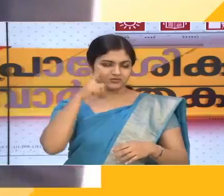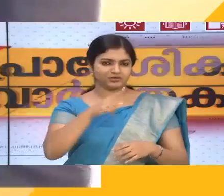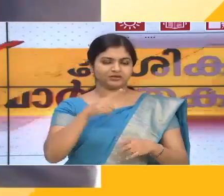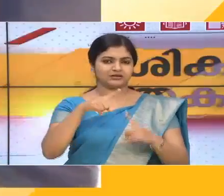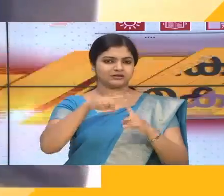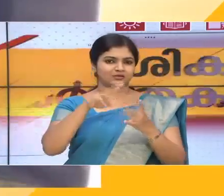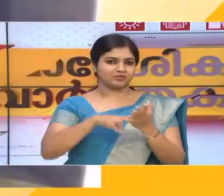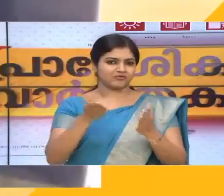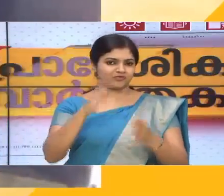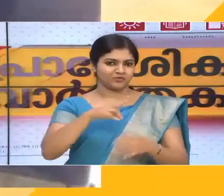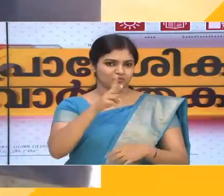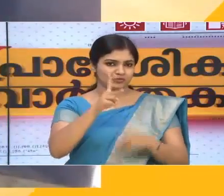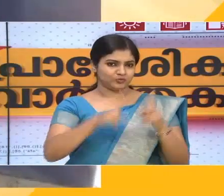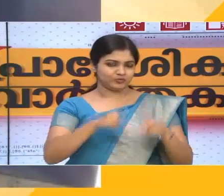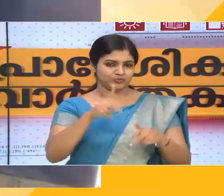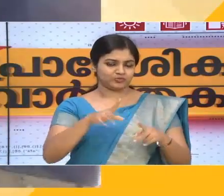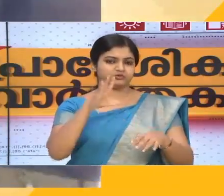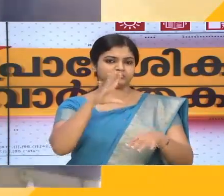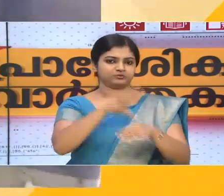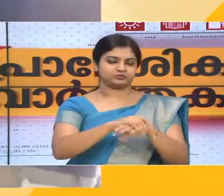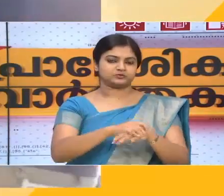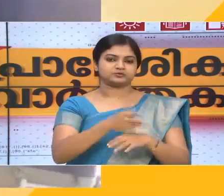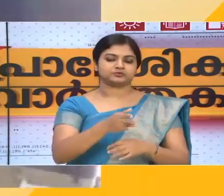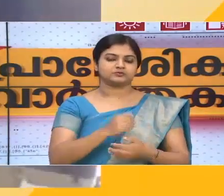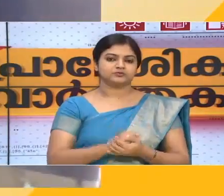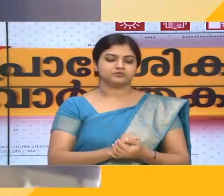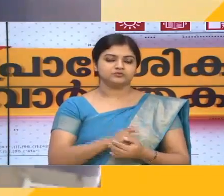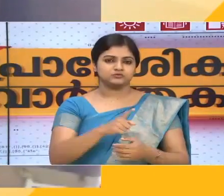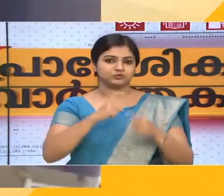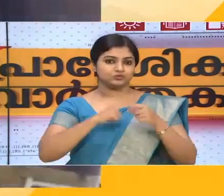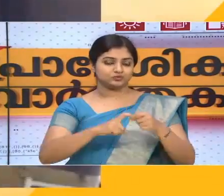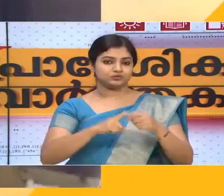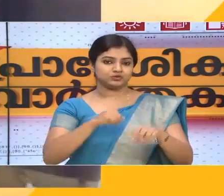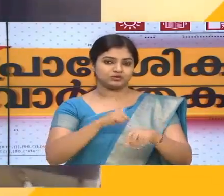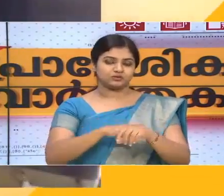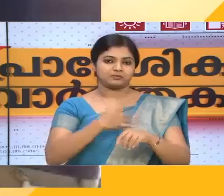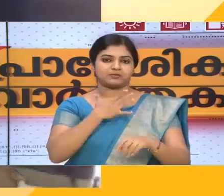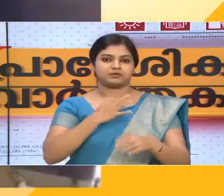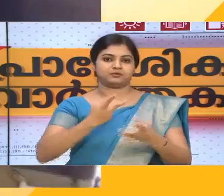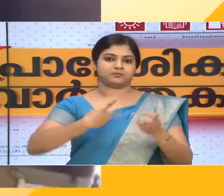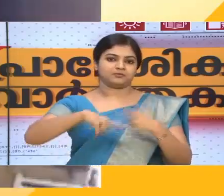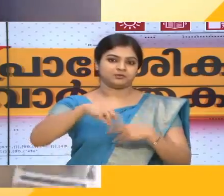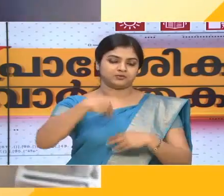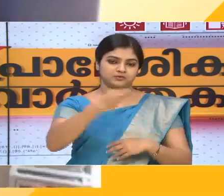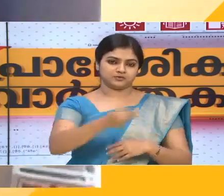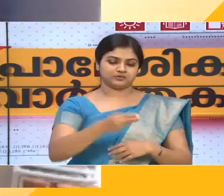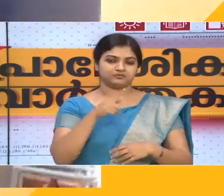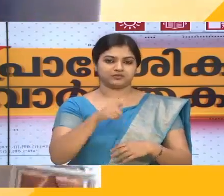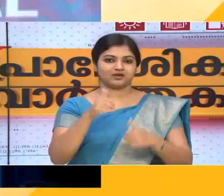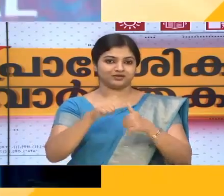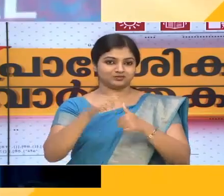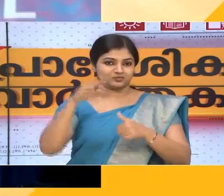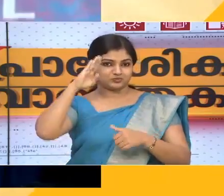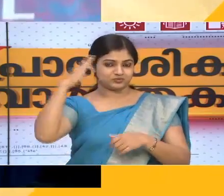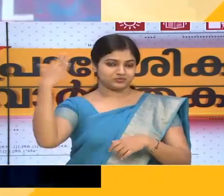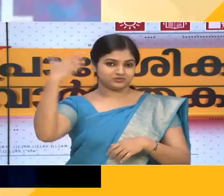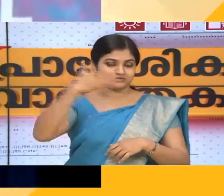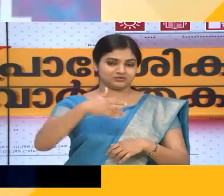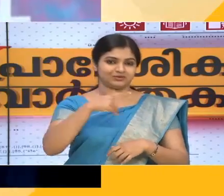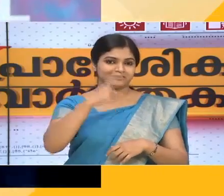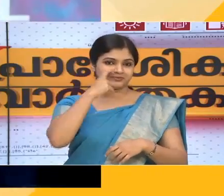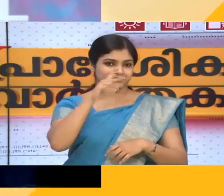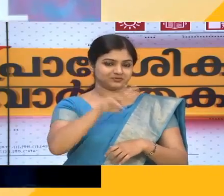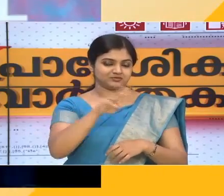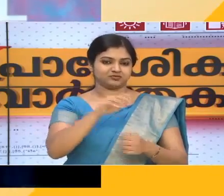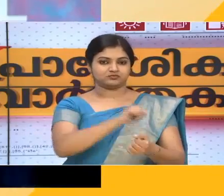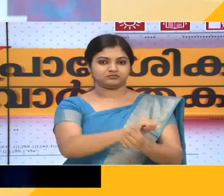തമിഴ്നാട് സ്വദേശിനികളായ 2 പേരെ ബസ്സിൽ നിന്നും പിടികൂടുകയായിരുന്നു. ചോദ്യം ചെയ്യലിൽ ഇവർ മാല തിരികെ ഏൽപ്പിച്ചു. ശേഷം അഞ്ചൽ പോലീസ് സ്ഥലത്തെത്തി യുവതികളെ